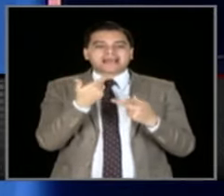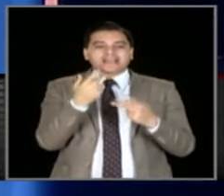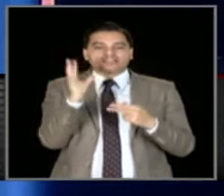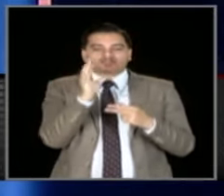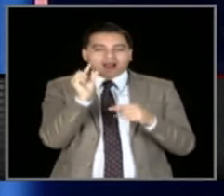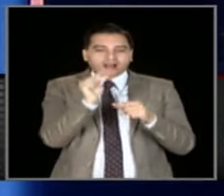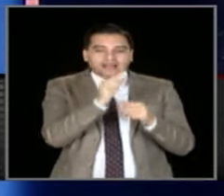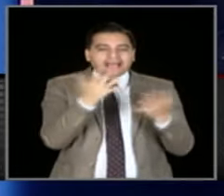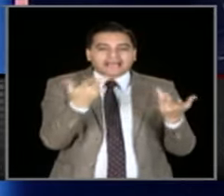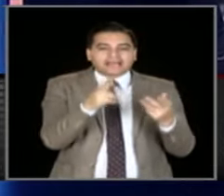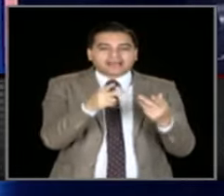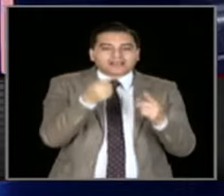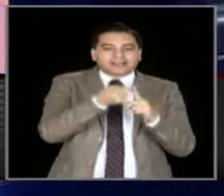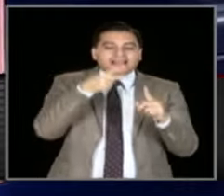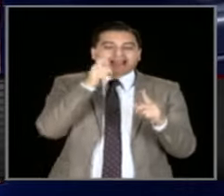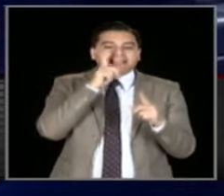هي؟